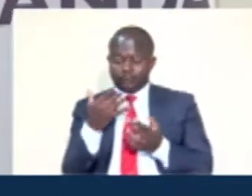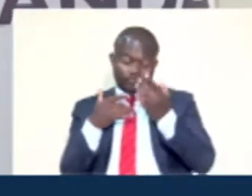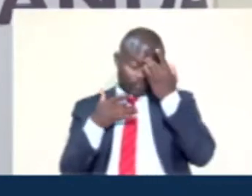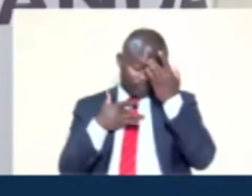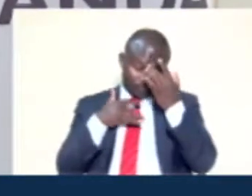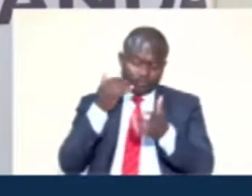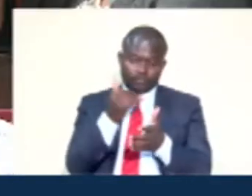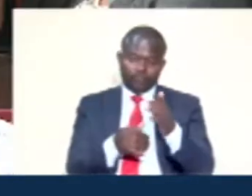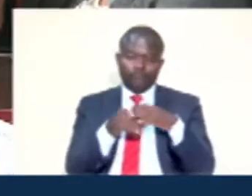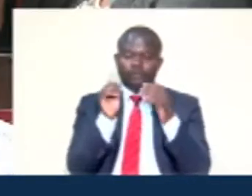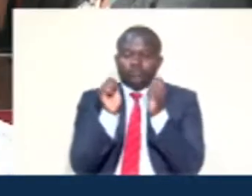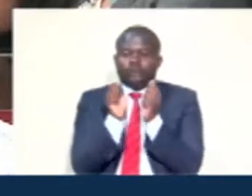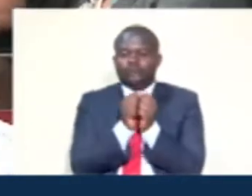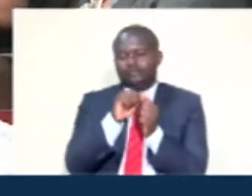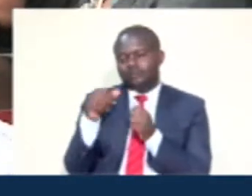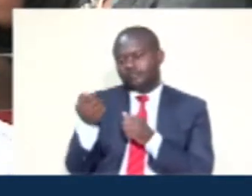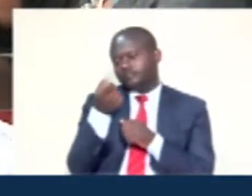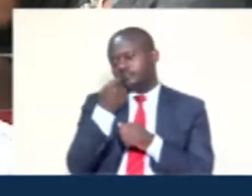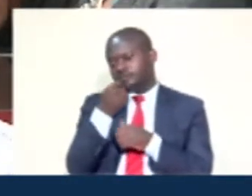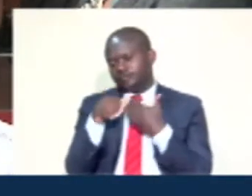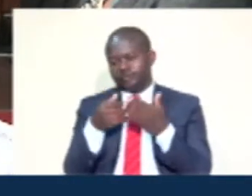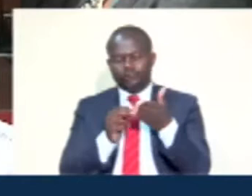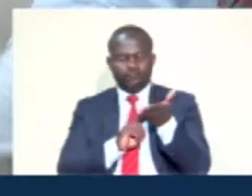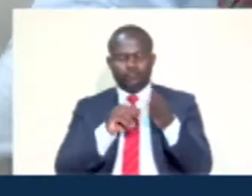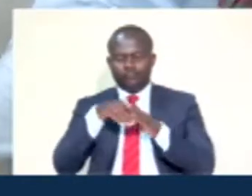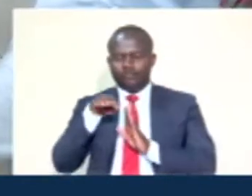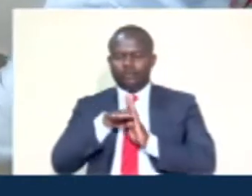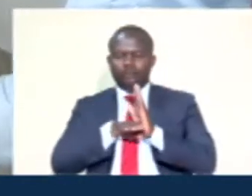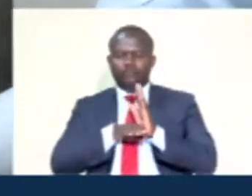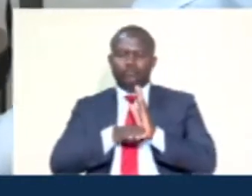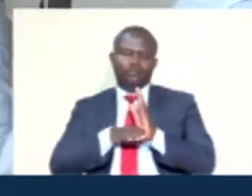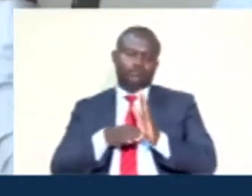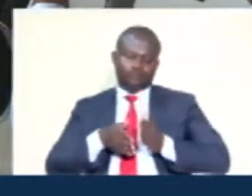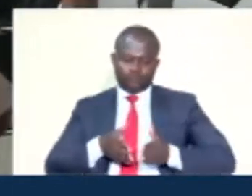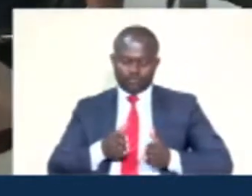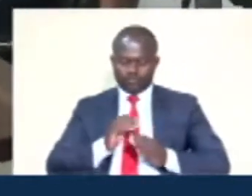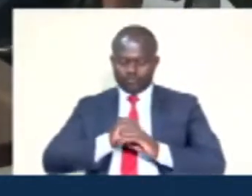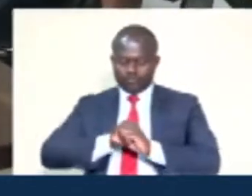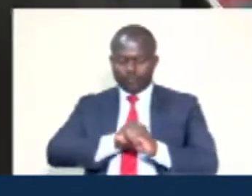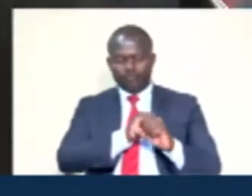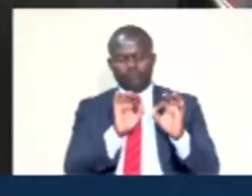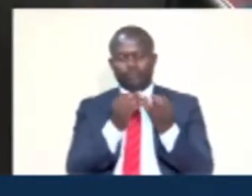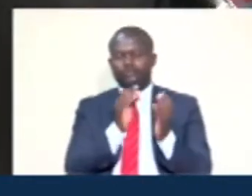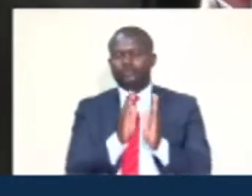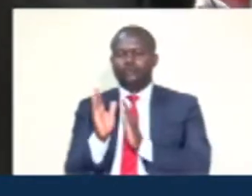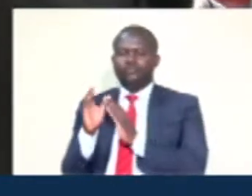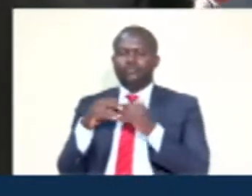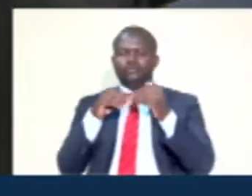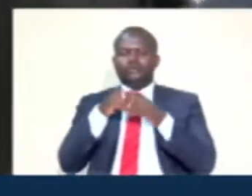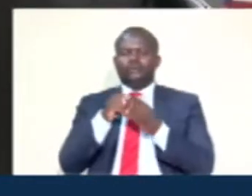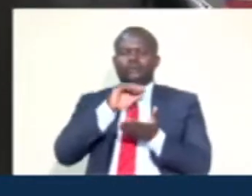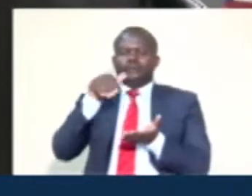SIDA ya malariya n'indi ikoreshwa muri gahunda zo kuboneza urubyaro. Umuyobozi mukuru w'ikigo kigura